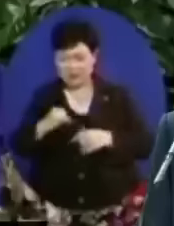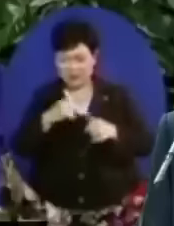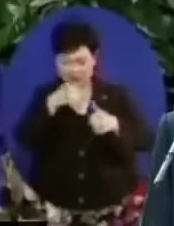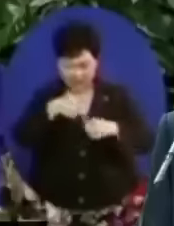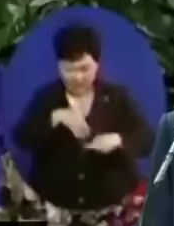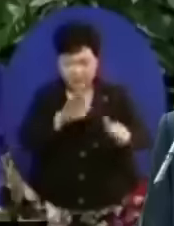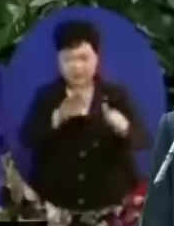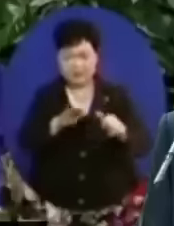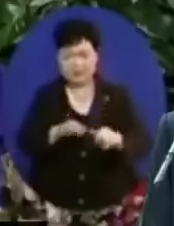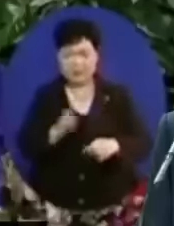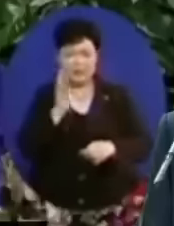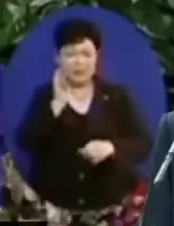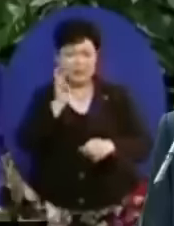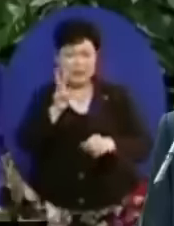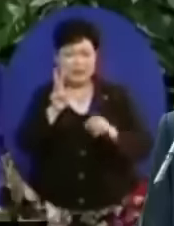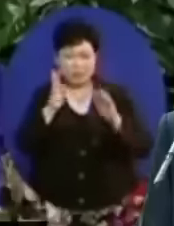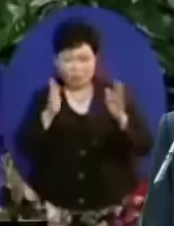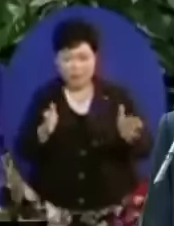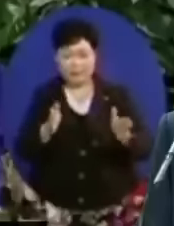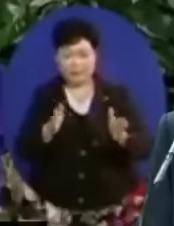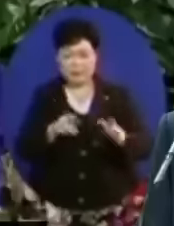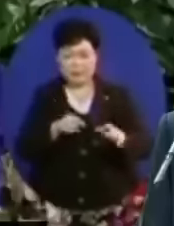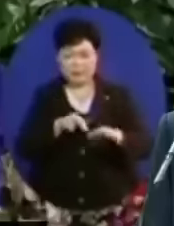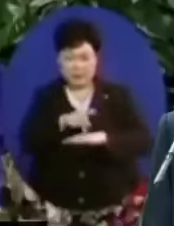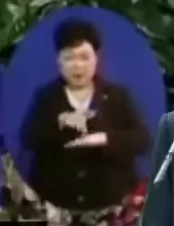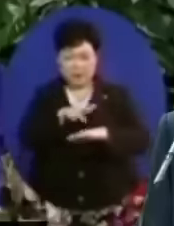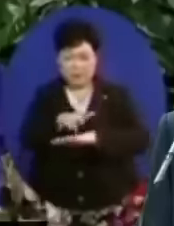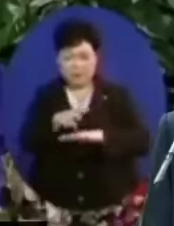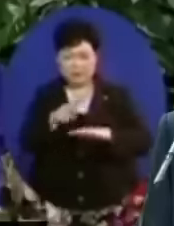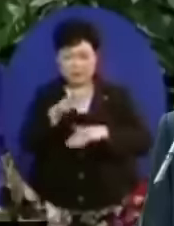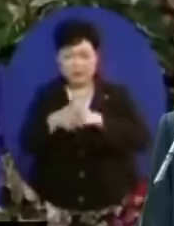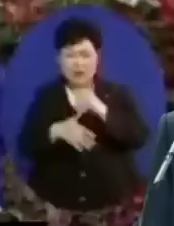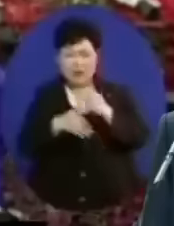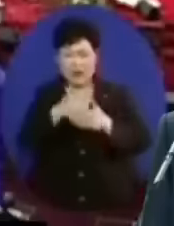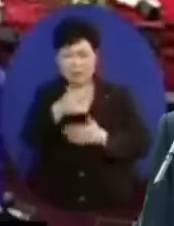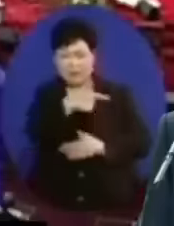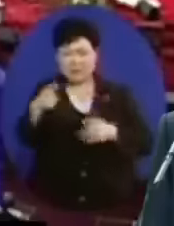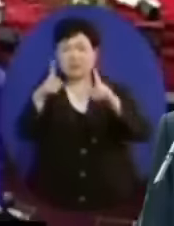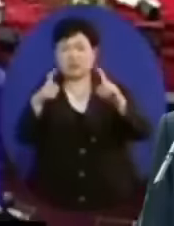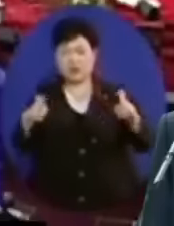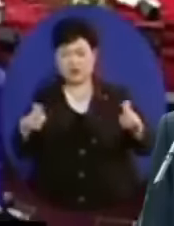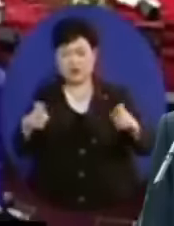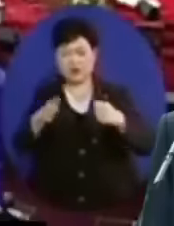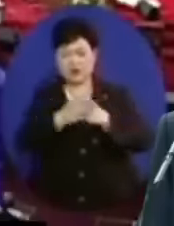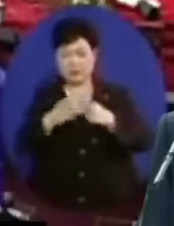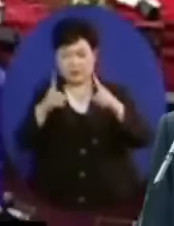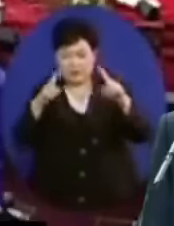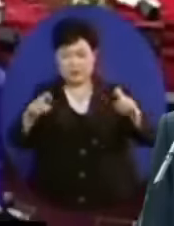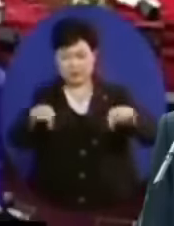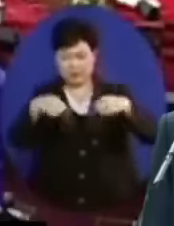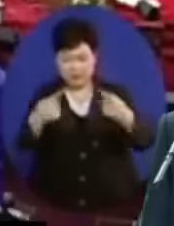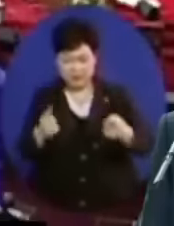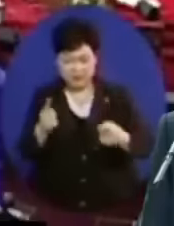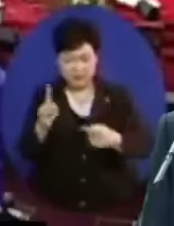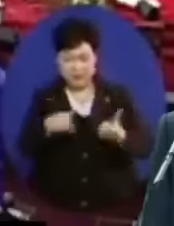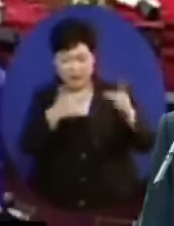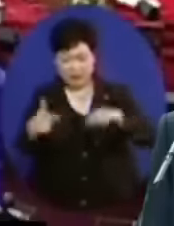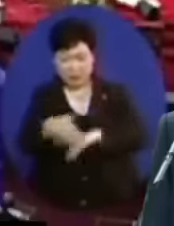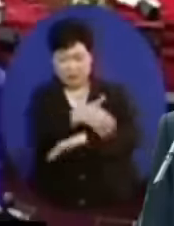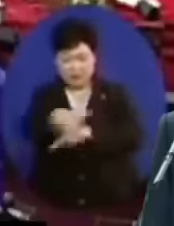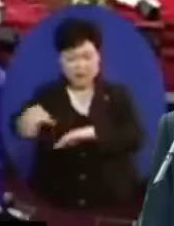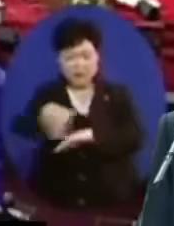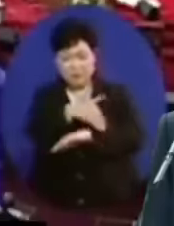니느웨는 사흘 동안 그럴 만큼 하나님 앞에서 큰 성읍이라. 요나가 그 성읍에 들어가서 하루 동안 다니며